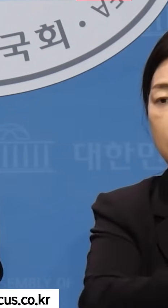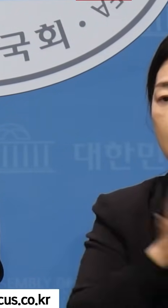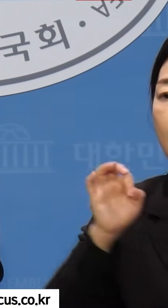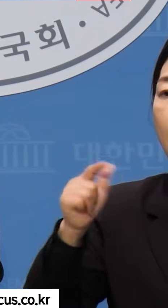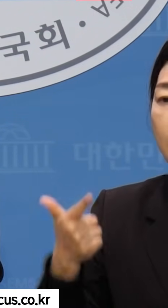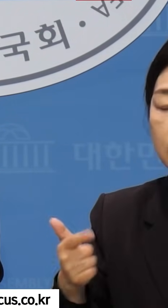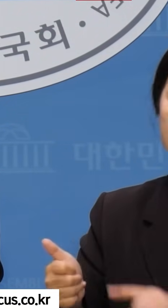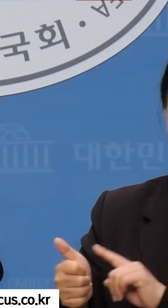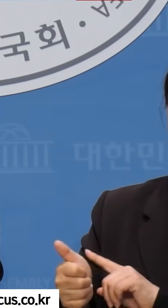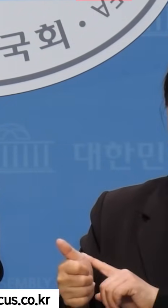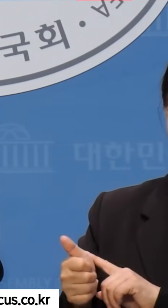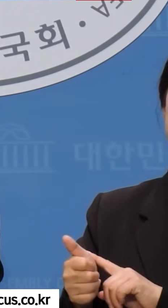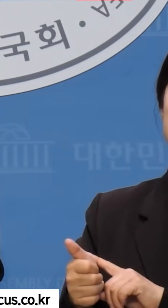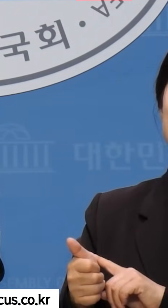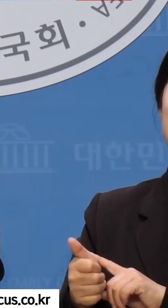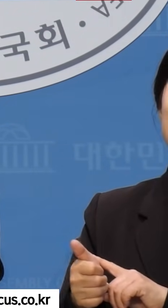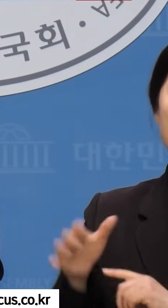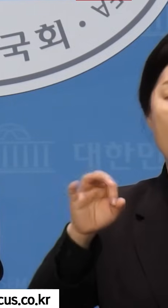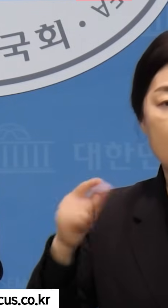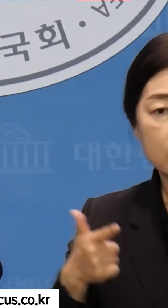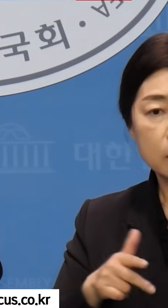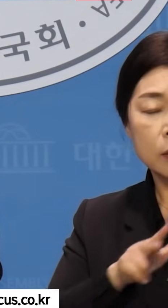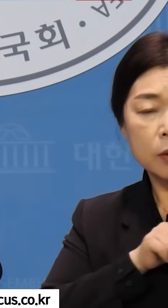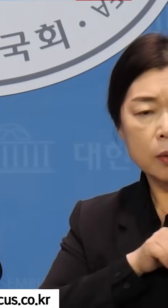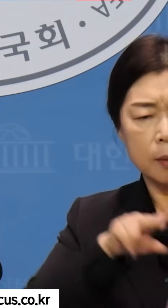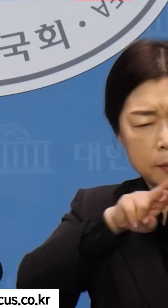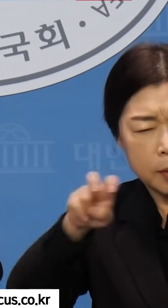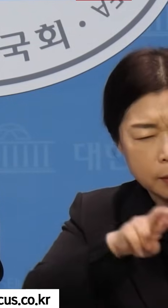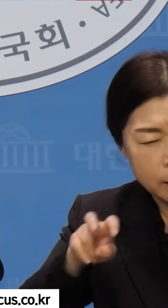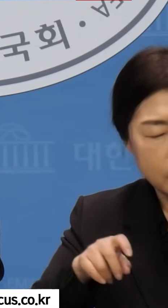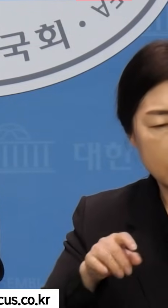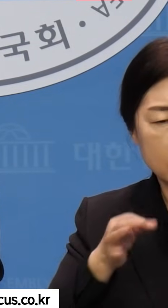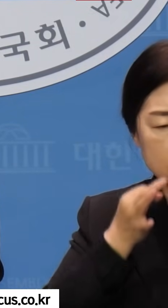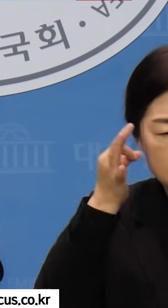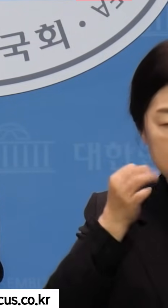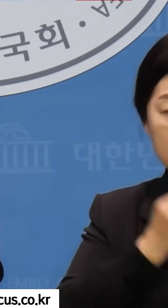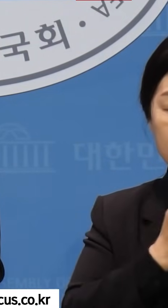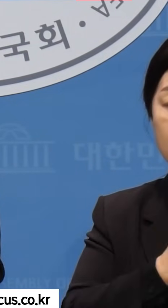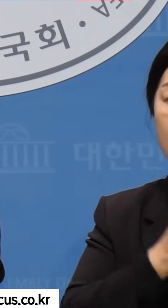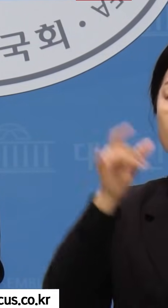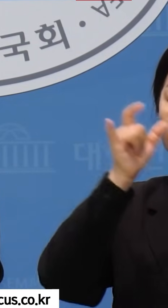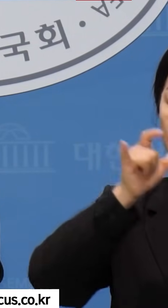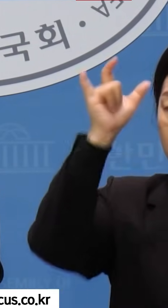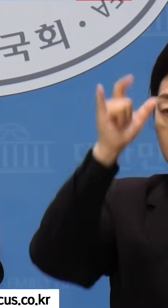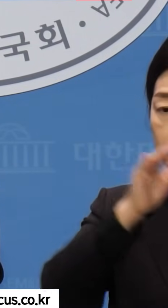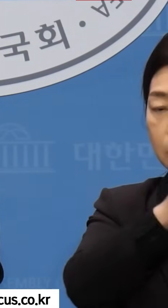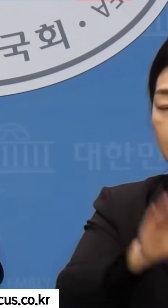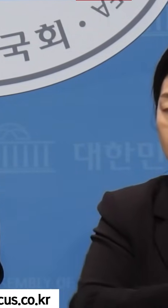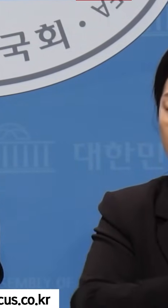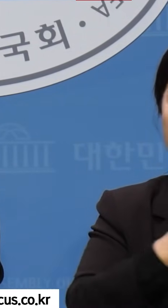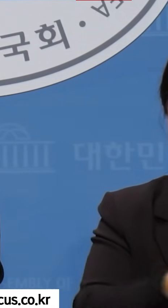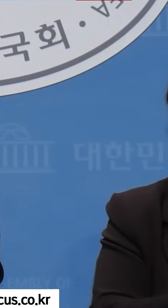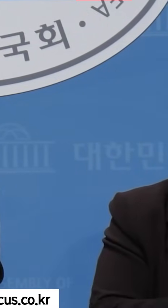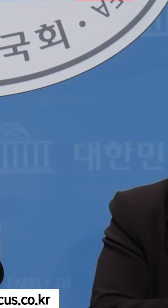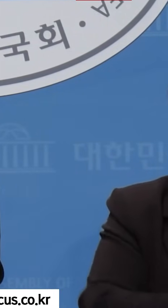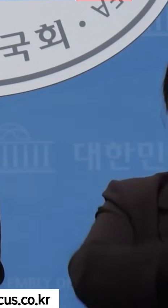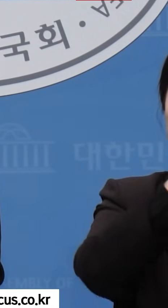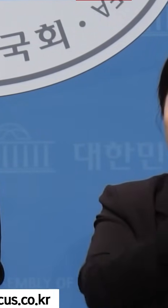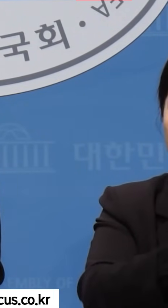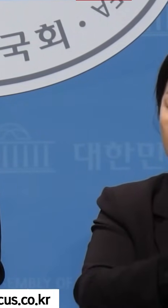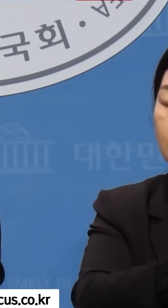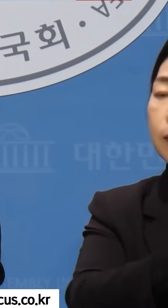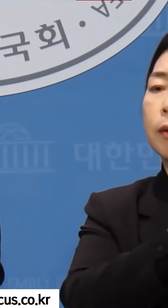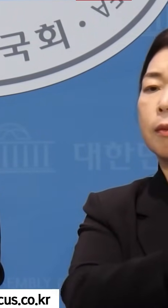안민석 의원, 안민석 의원이 그렇게 파헤치려고 하는 최순실 일가 불법 형성, 불법